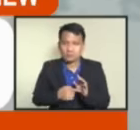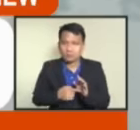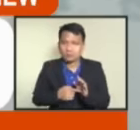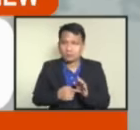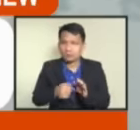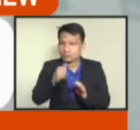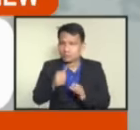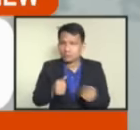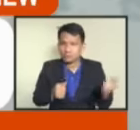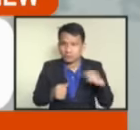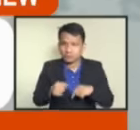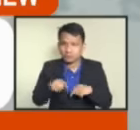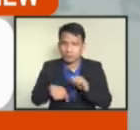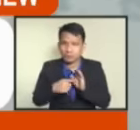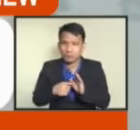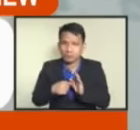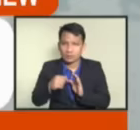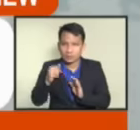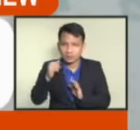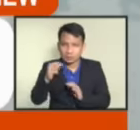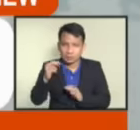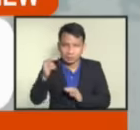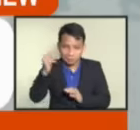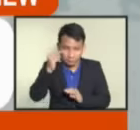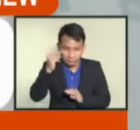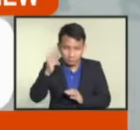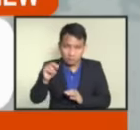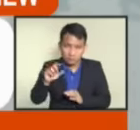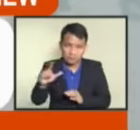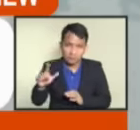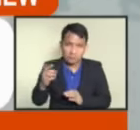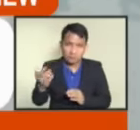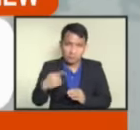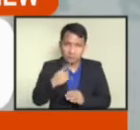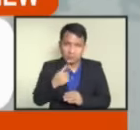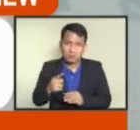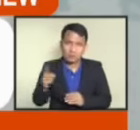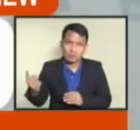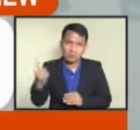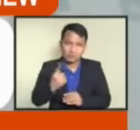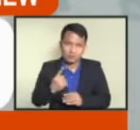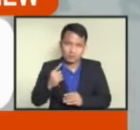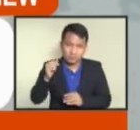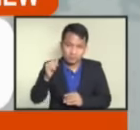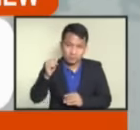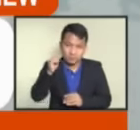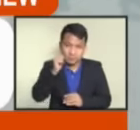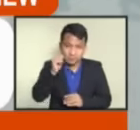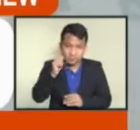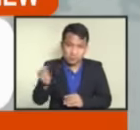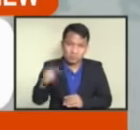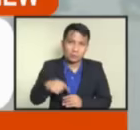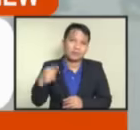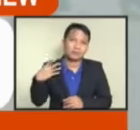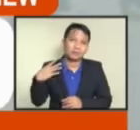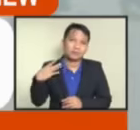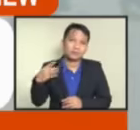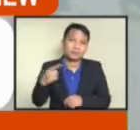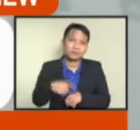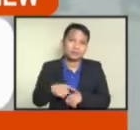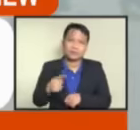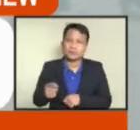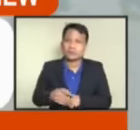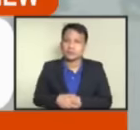hindi na po pumunta dito si Ma'am Nery nung time na yon. Pero si Ma'am Amelia po, nandito po siya. Nagantay po siya nung time na